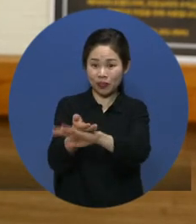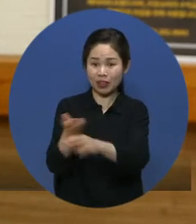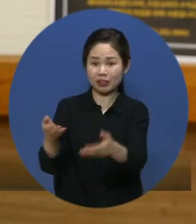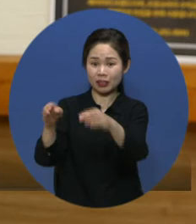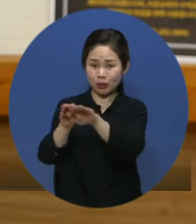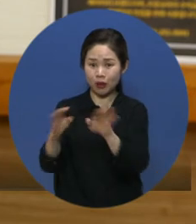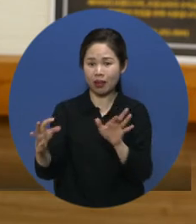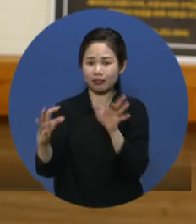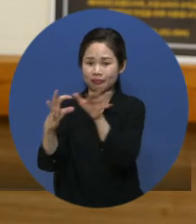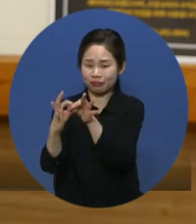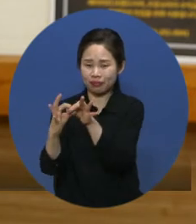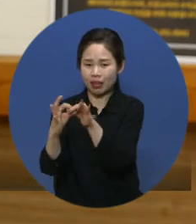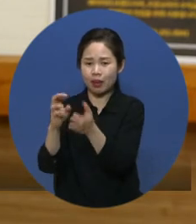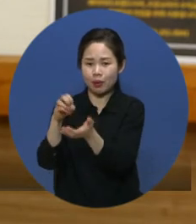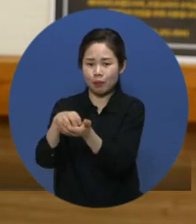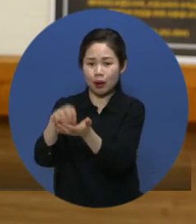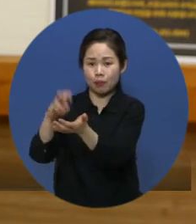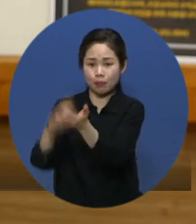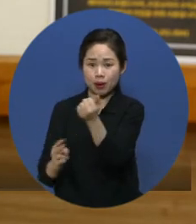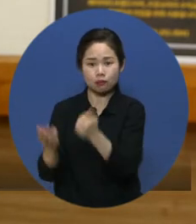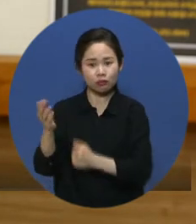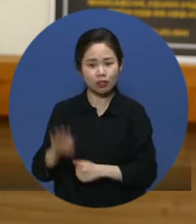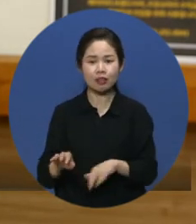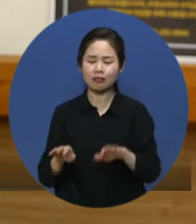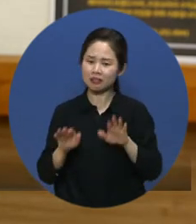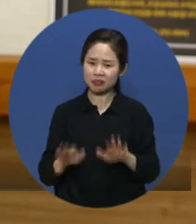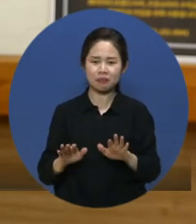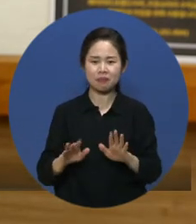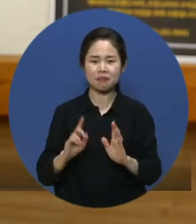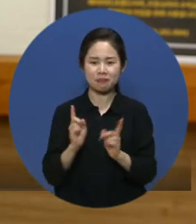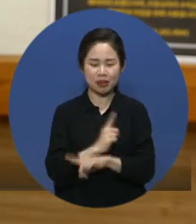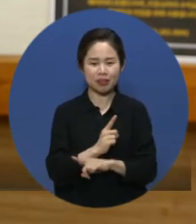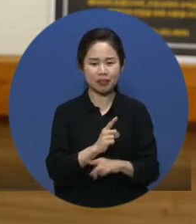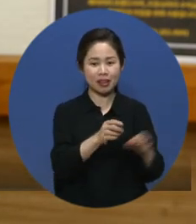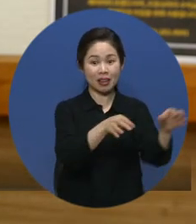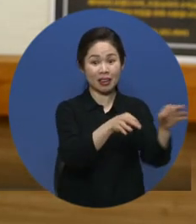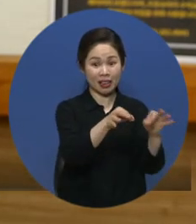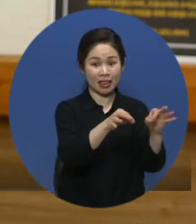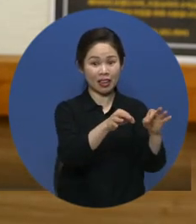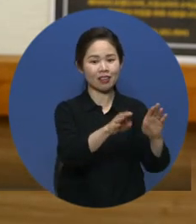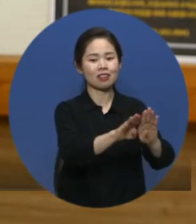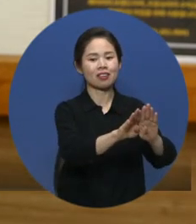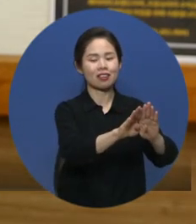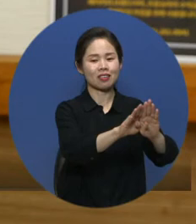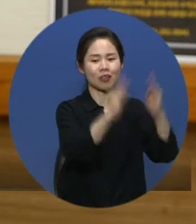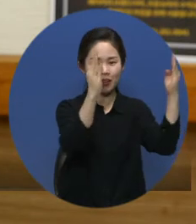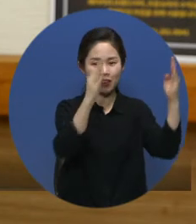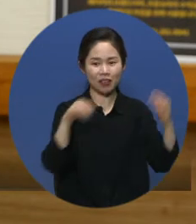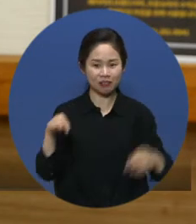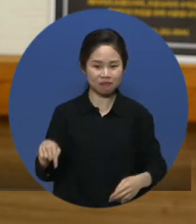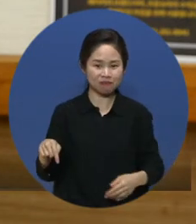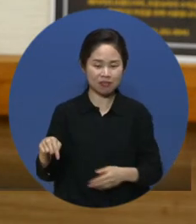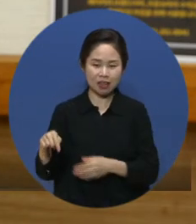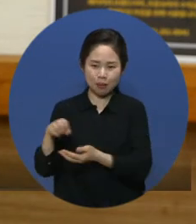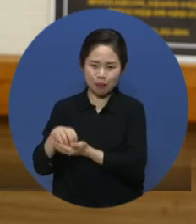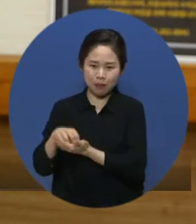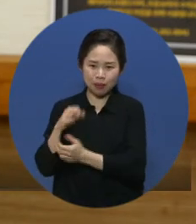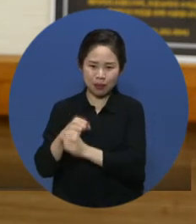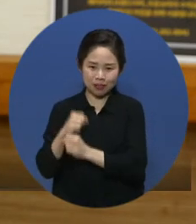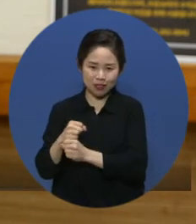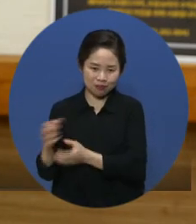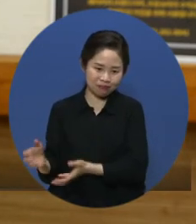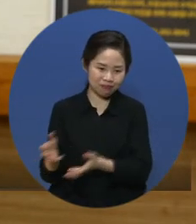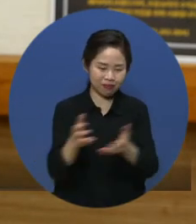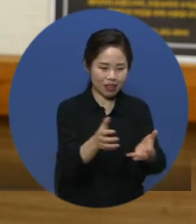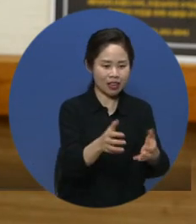오픈함으로써 저희들이 만든 제품을 직접 장애인이 팔고 응대하는 그런 매장,